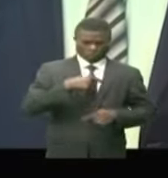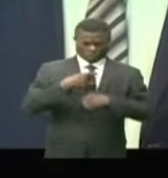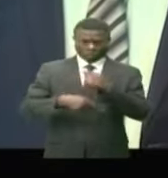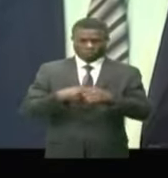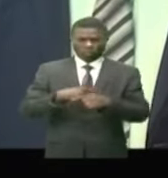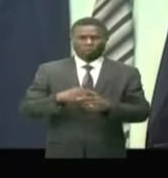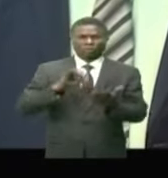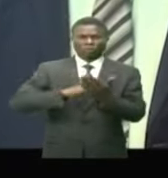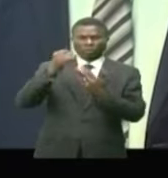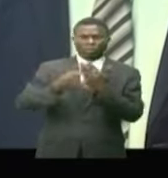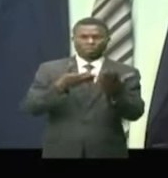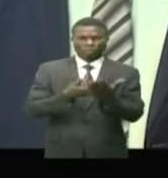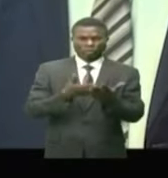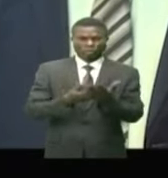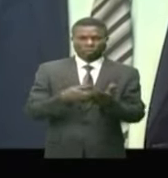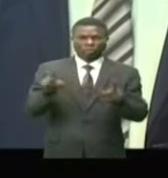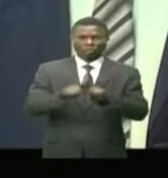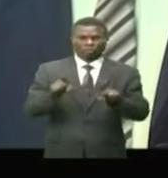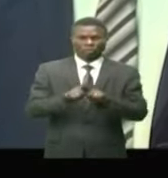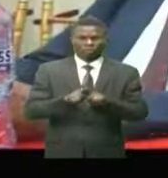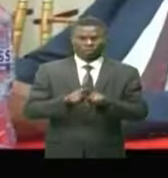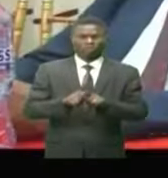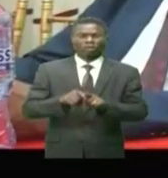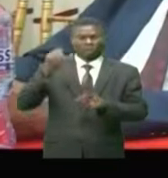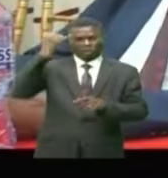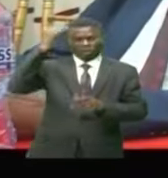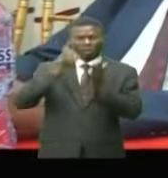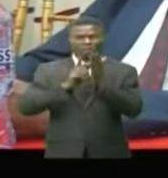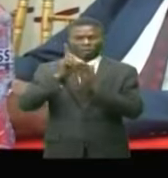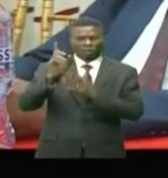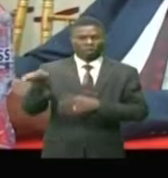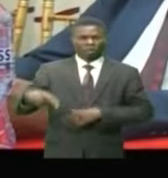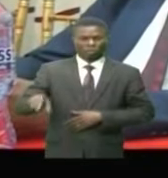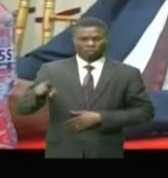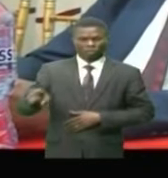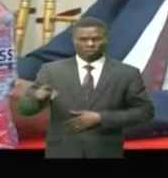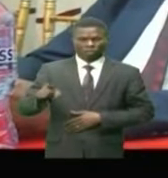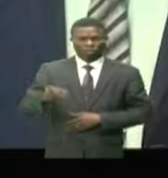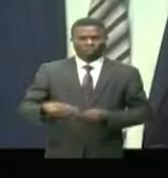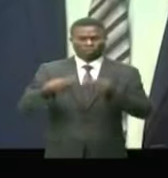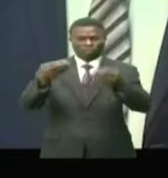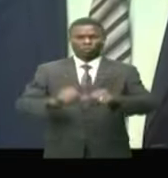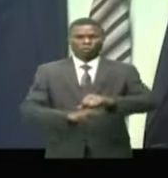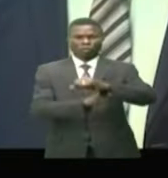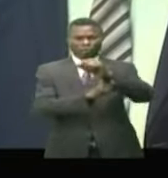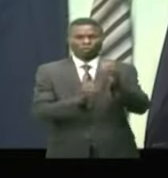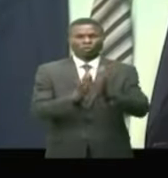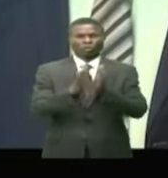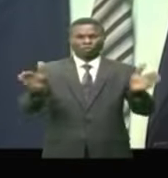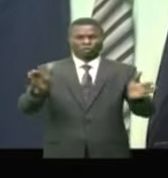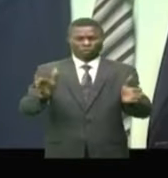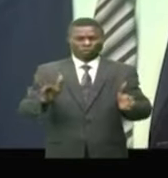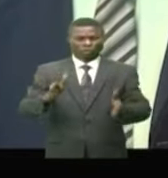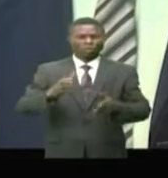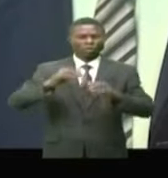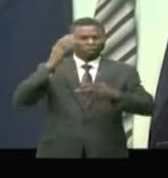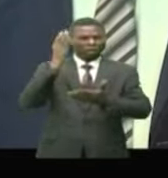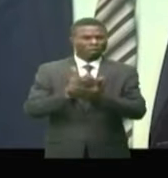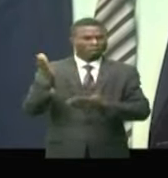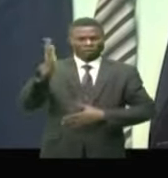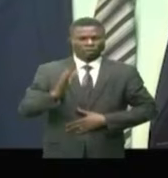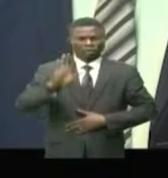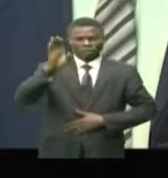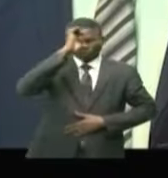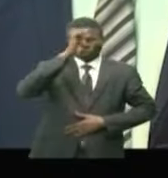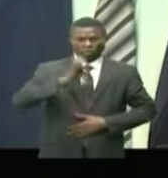dit projet. En tant que lobby de développement de la province, apportons notre soutien total et indéfectible à son